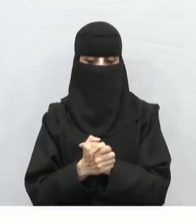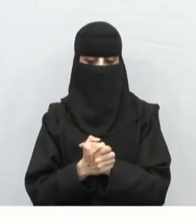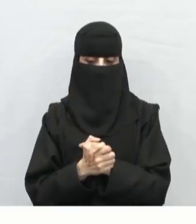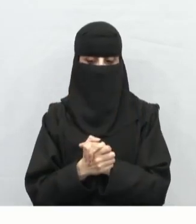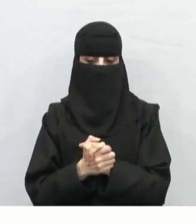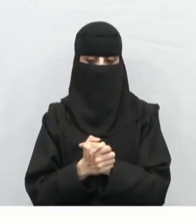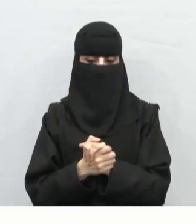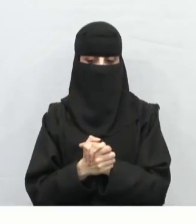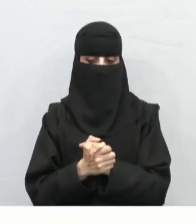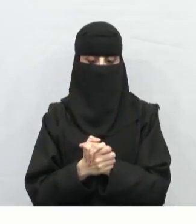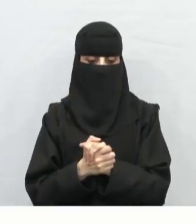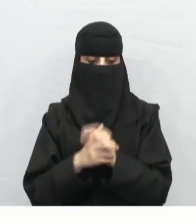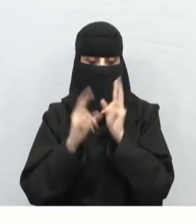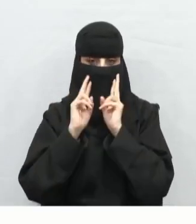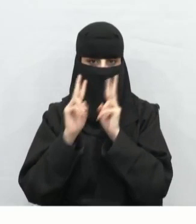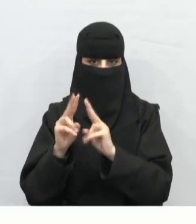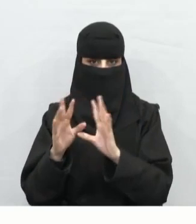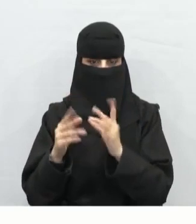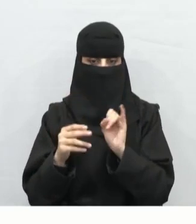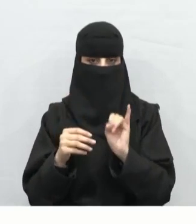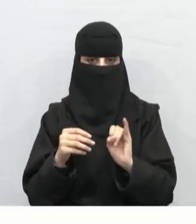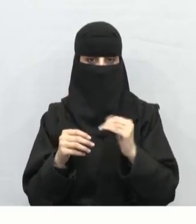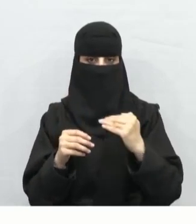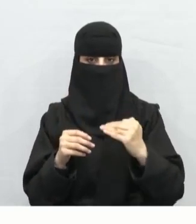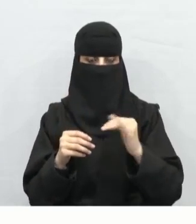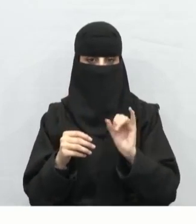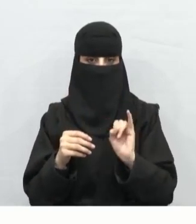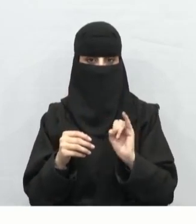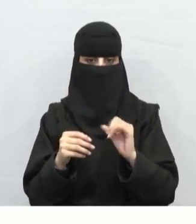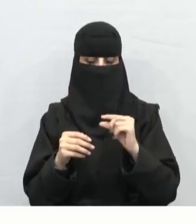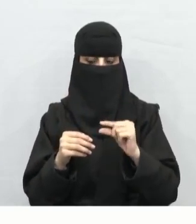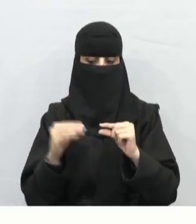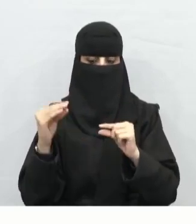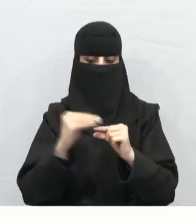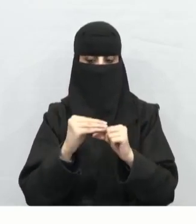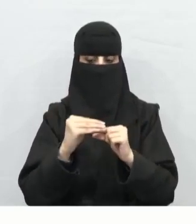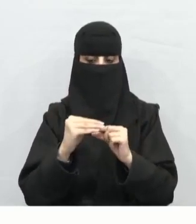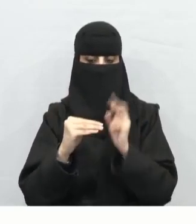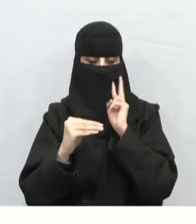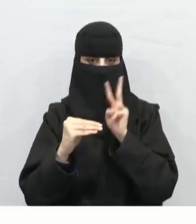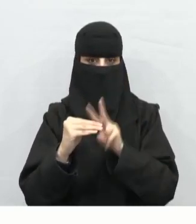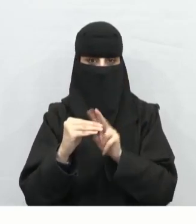عند النطق عندما ننطق التنوين احسنتم محمد